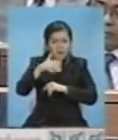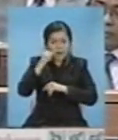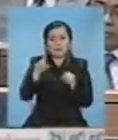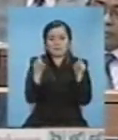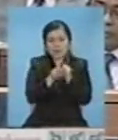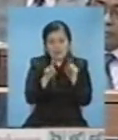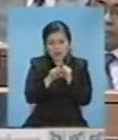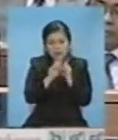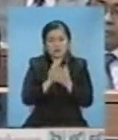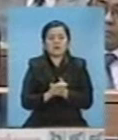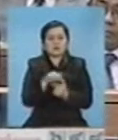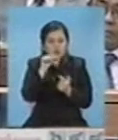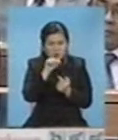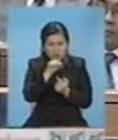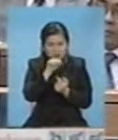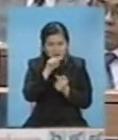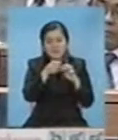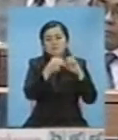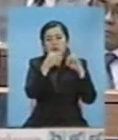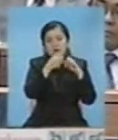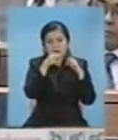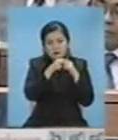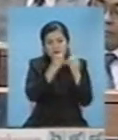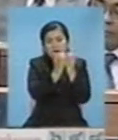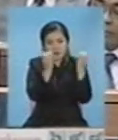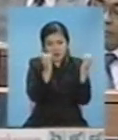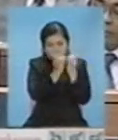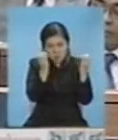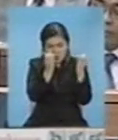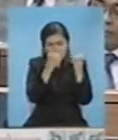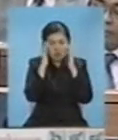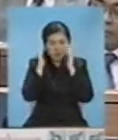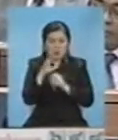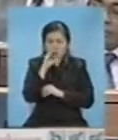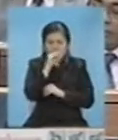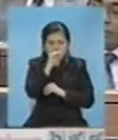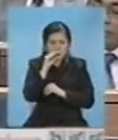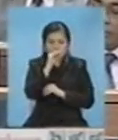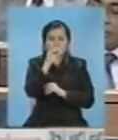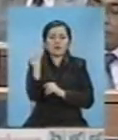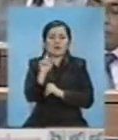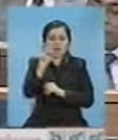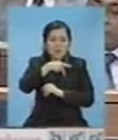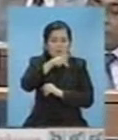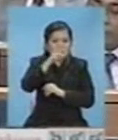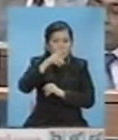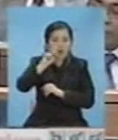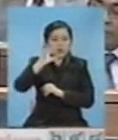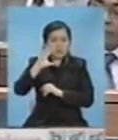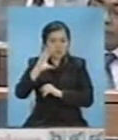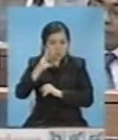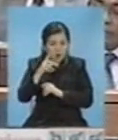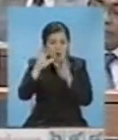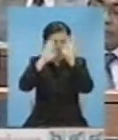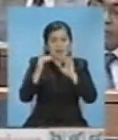ตรงนี้จึงเป็นจุดอ่อนที่สุดก็เลยเกิดเสียงวิพากษ์วิจารณ์ว่าเกิดปปช.ร่างทรงรัฐบาล